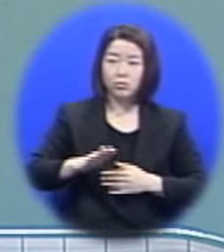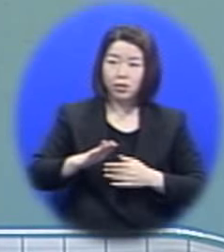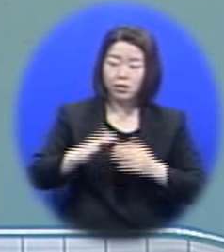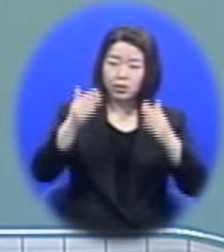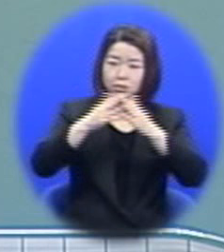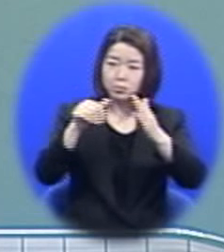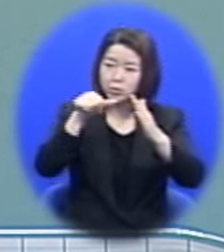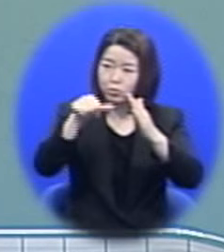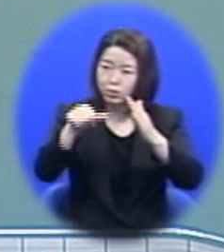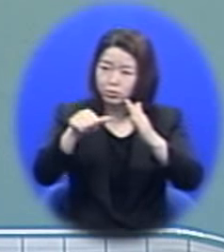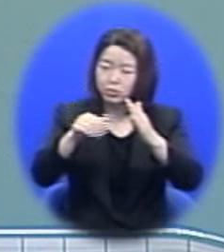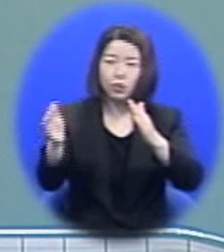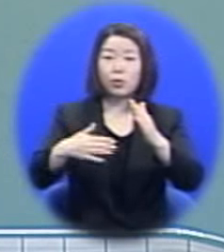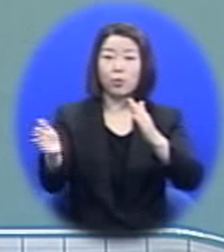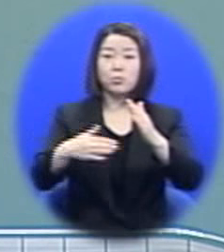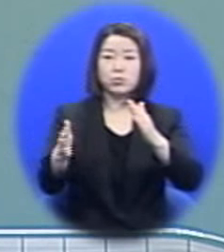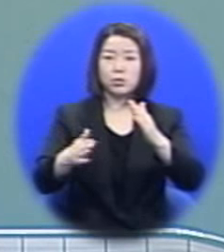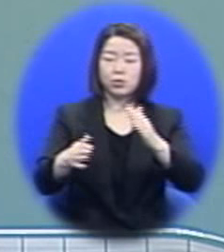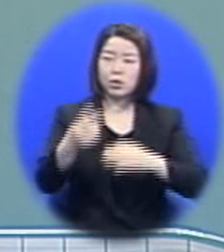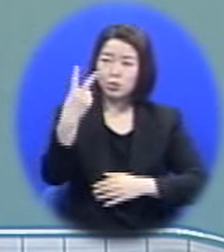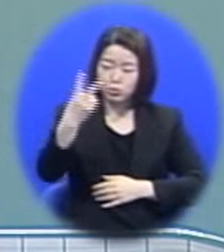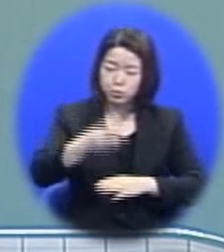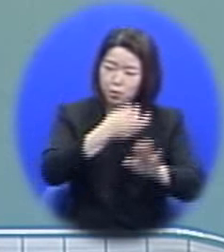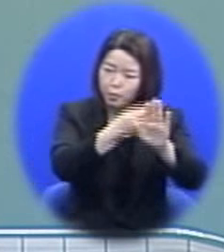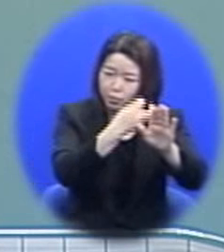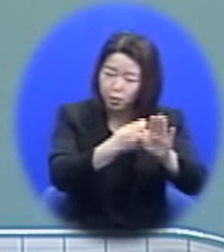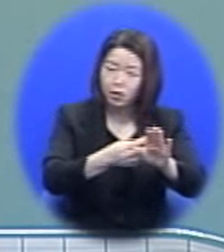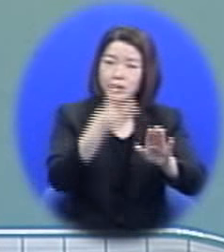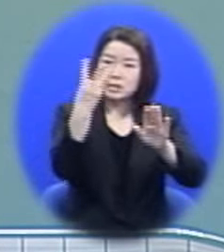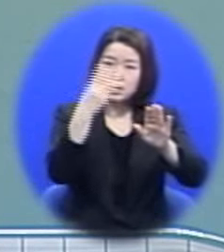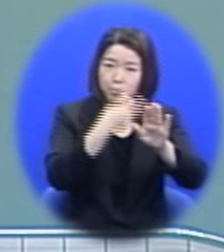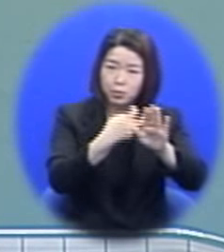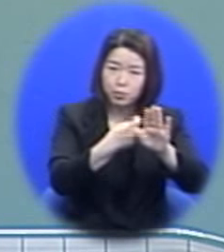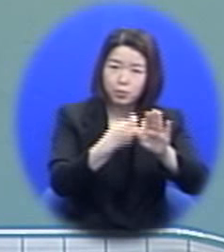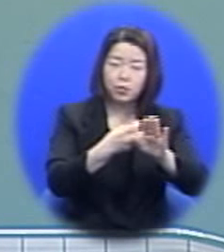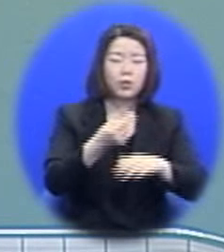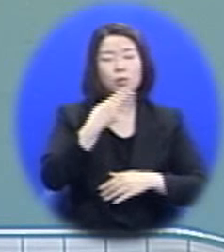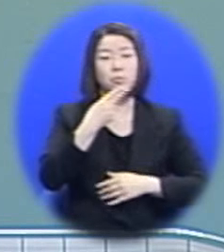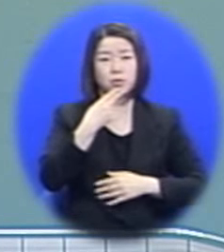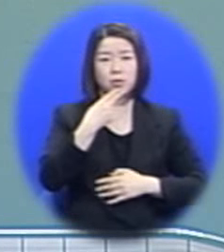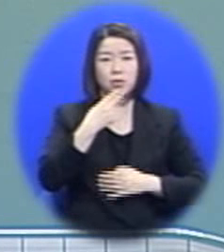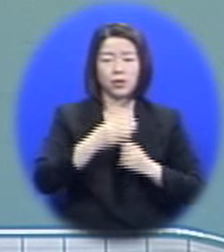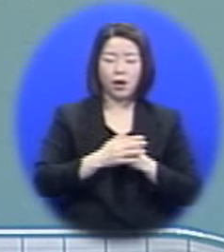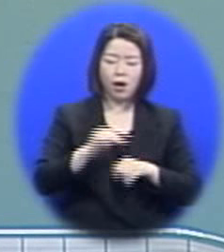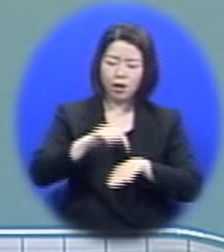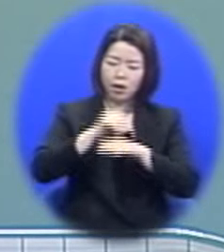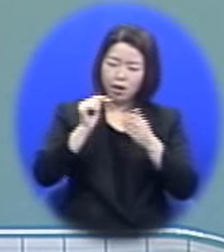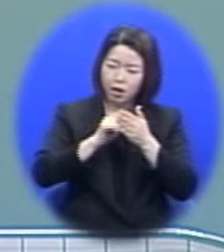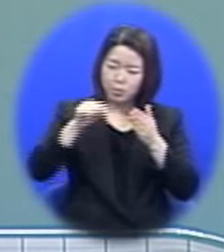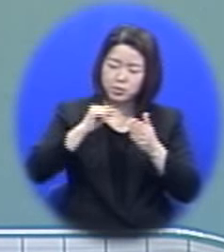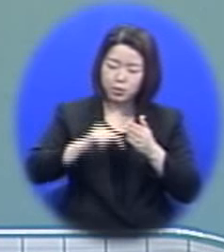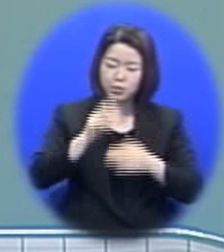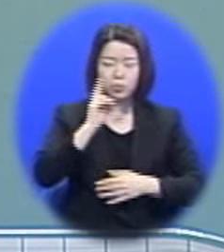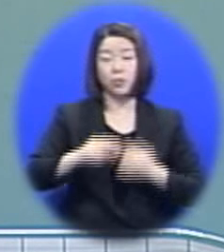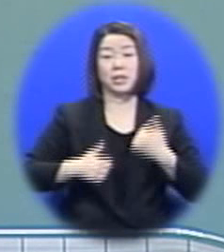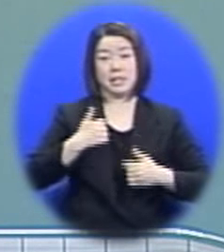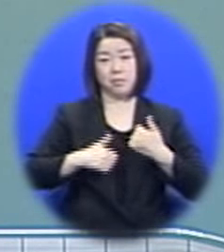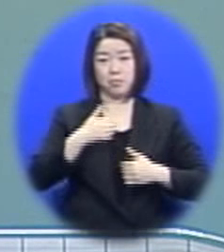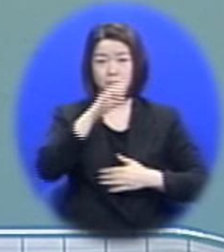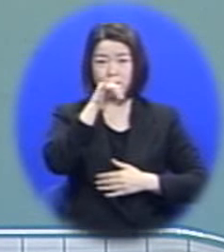없는 거예요. 두 번째 두드려도 없고 세 번째 두드려도 없고 마음속으로는 너무